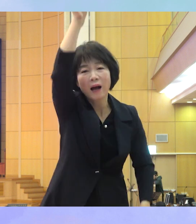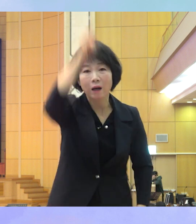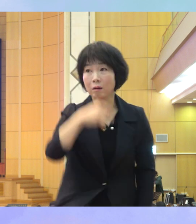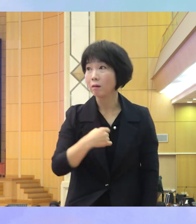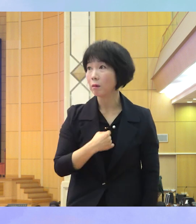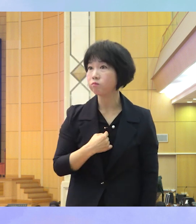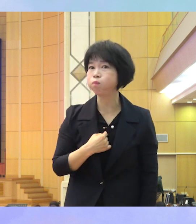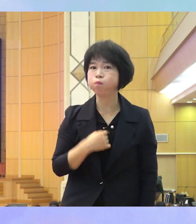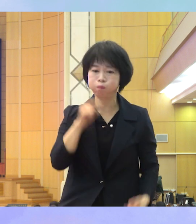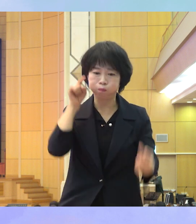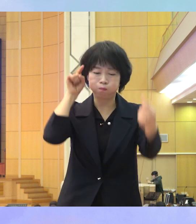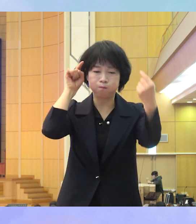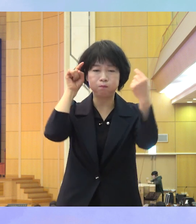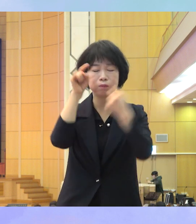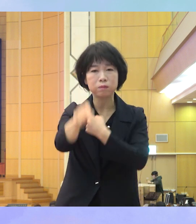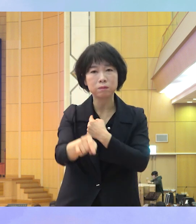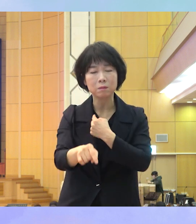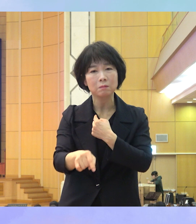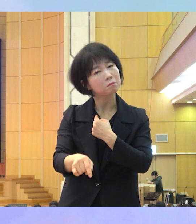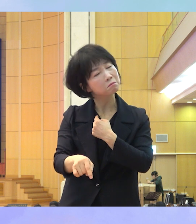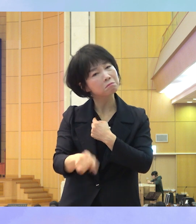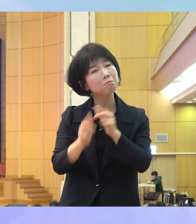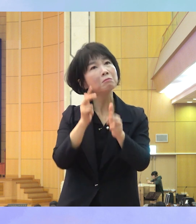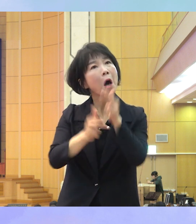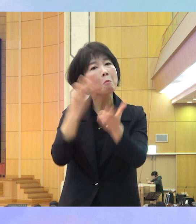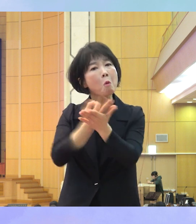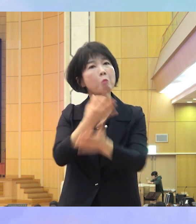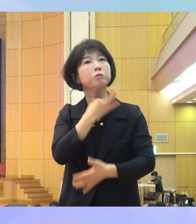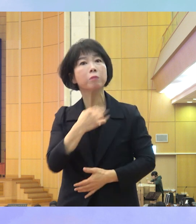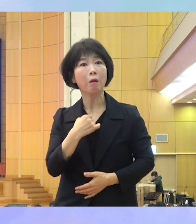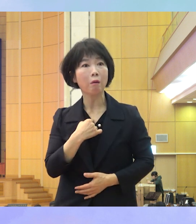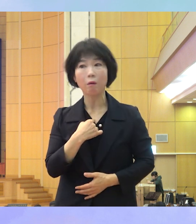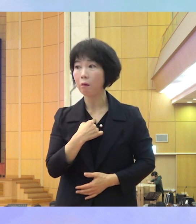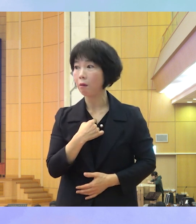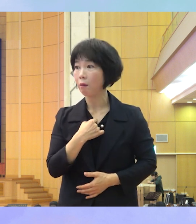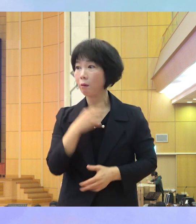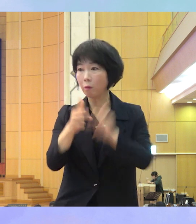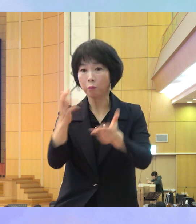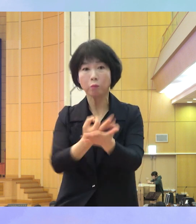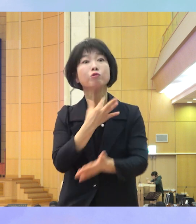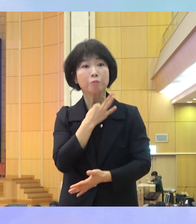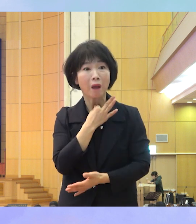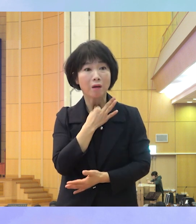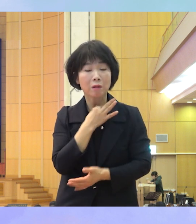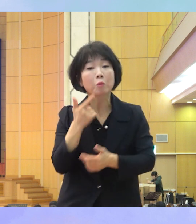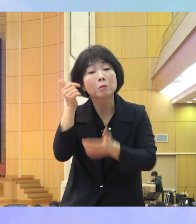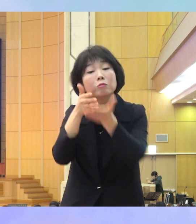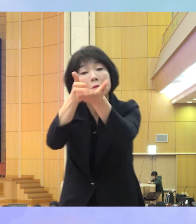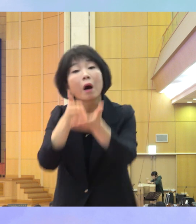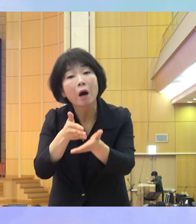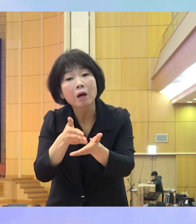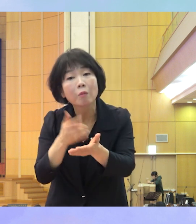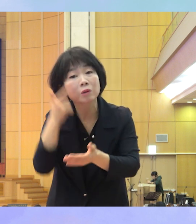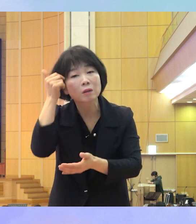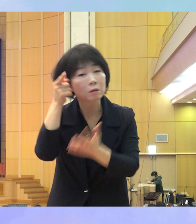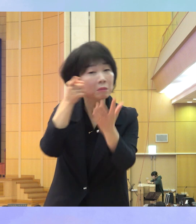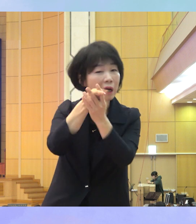그랬단 말이에요. 그때 그 사람이 그 말씀대로 좀 제가 왜 그런 말 했겠어요.